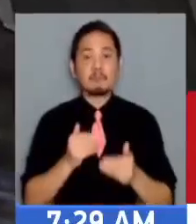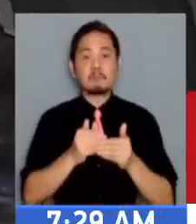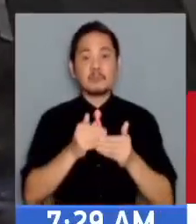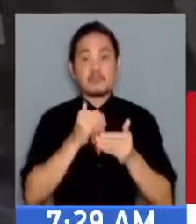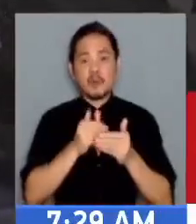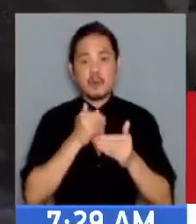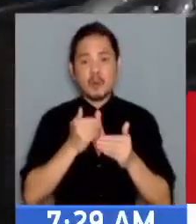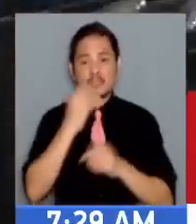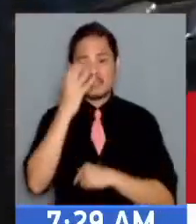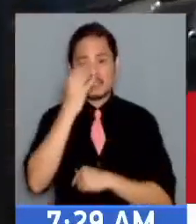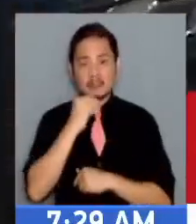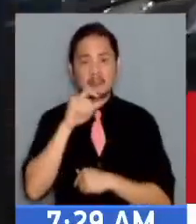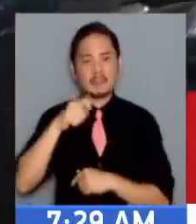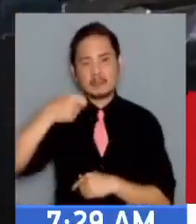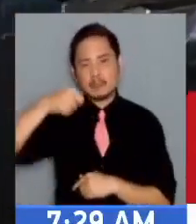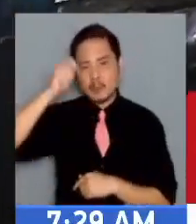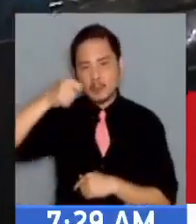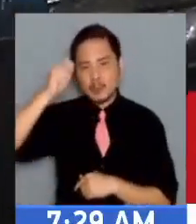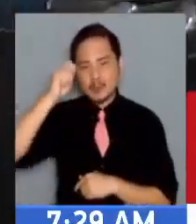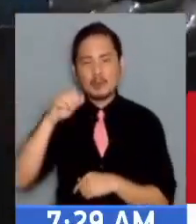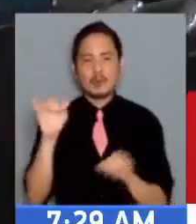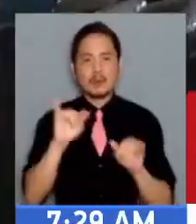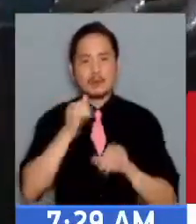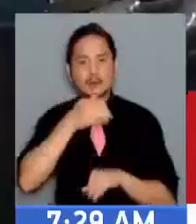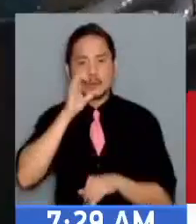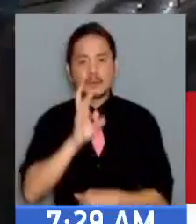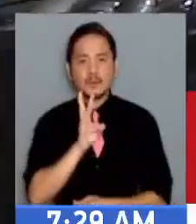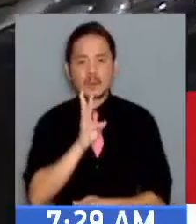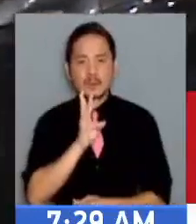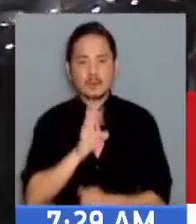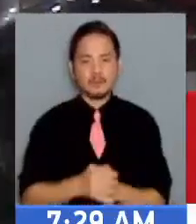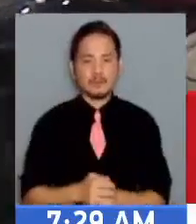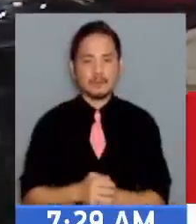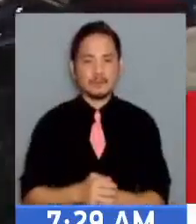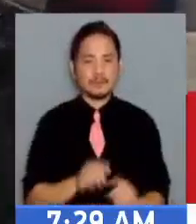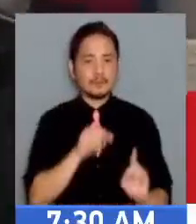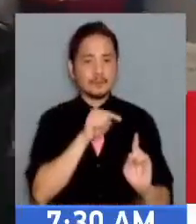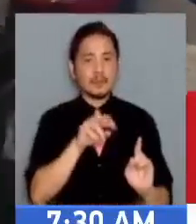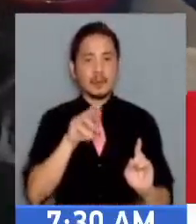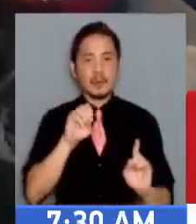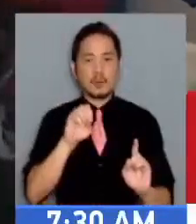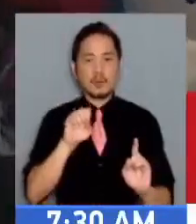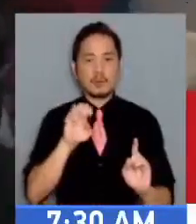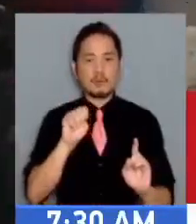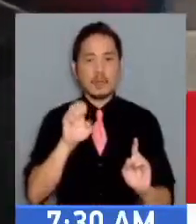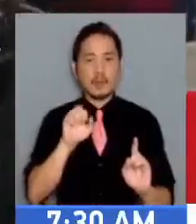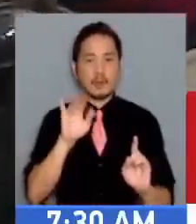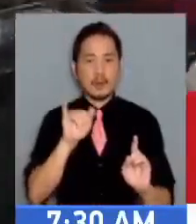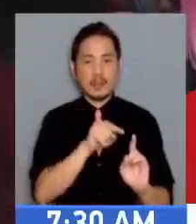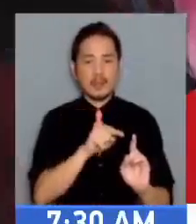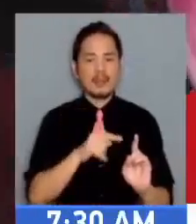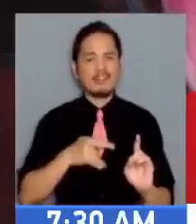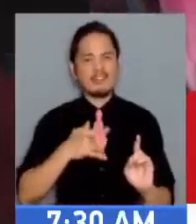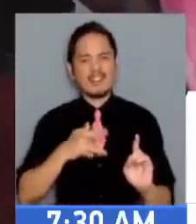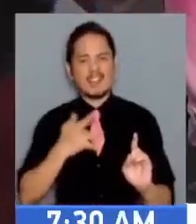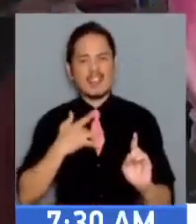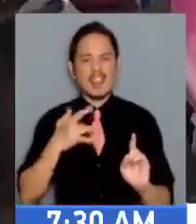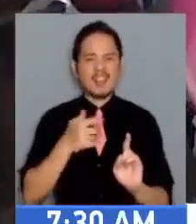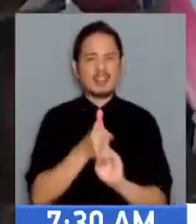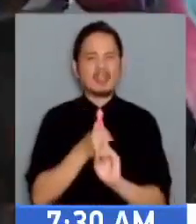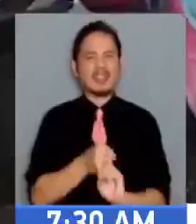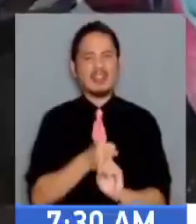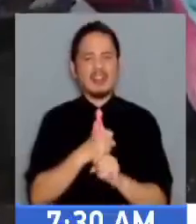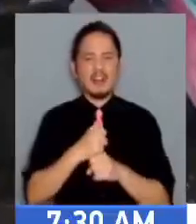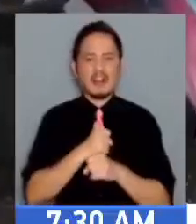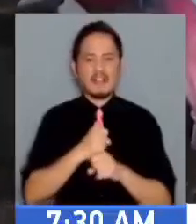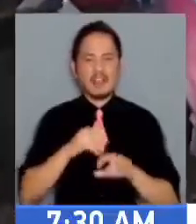inom ng tubig. Si Rosemary naman, ramdam na ang kakaibang epekto ng labis na pagkakape ngayong summer. Kaya ngayon,